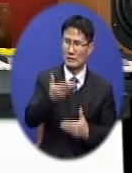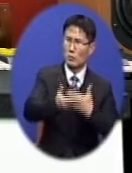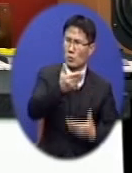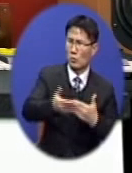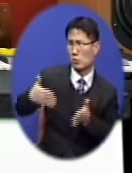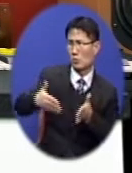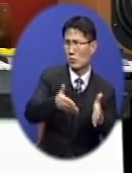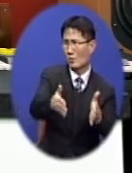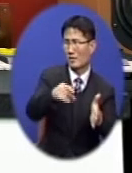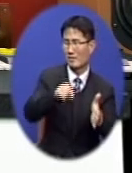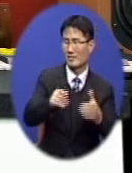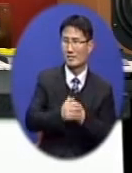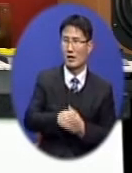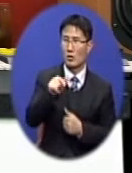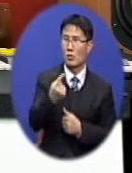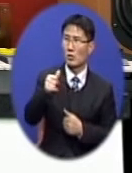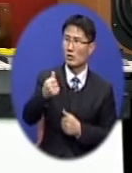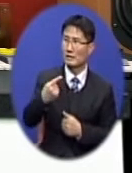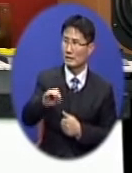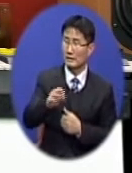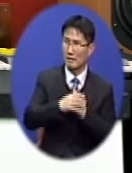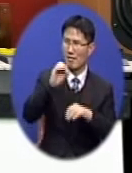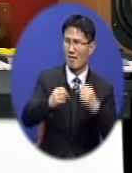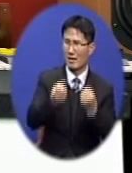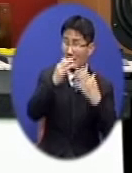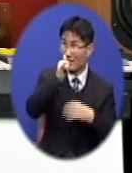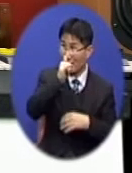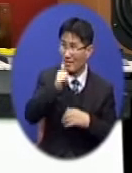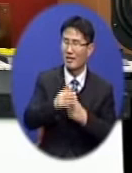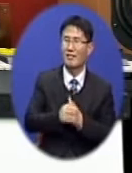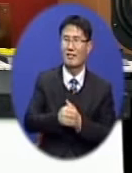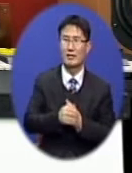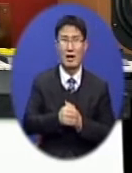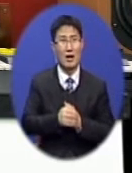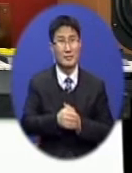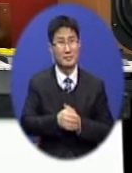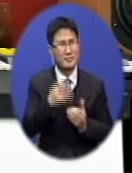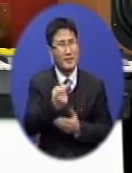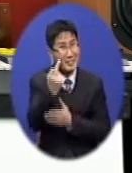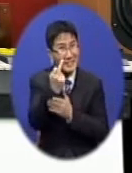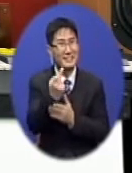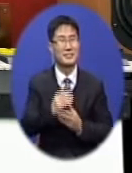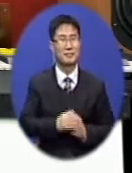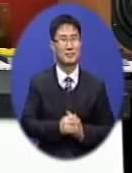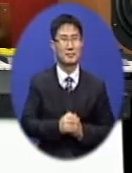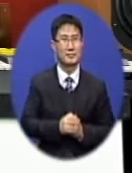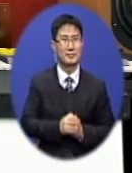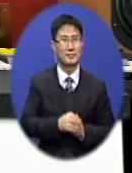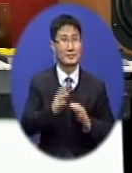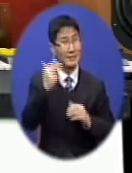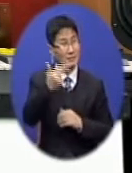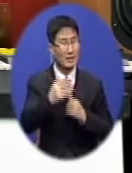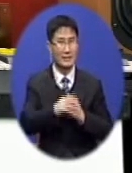가지고 또 고흥에 행사가 있어 가지고. 행사가 있구나. 네. 예. 네. 네. 네. 네. 네. 오라버니. 네. 다음